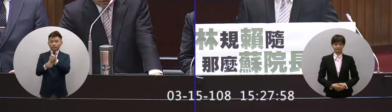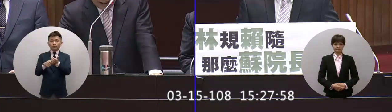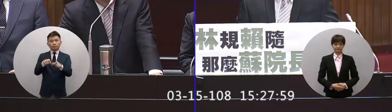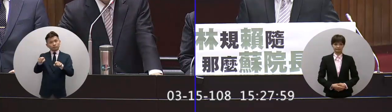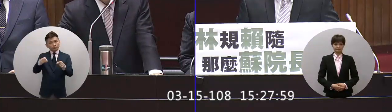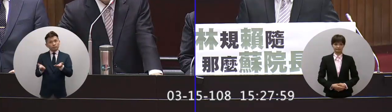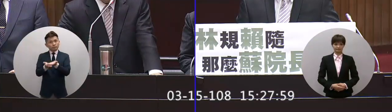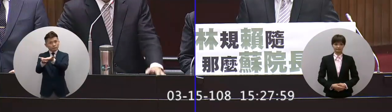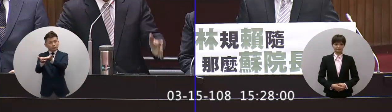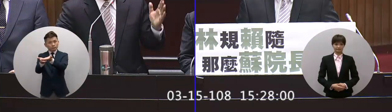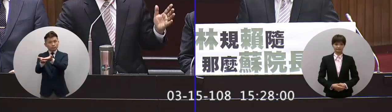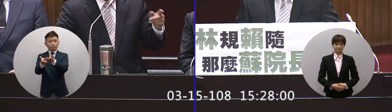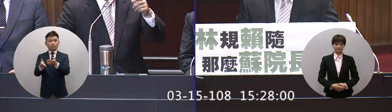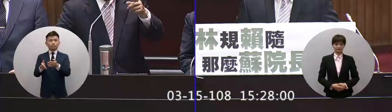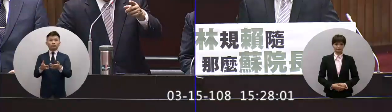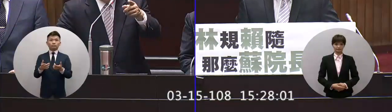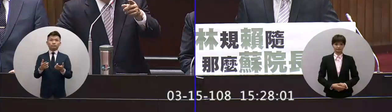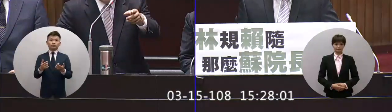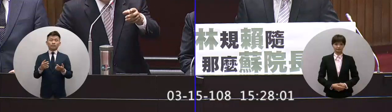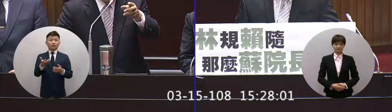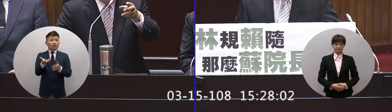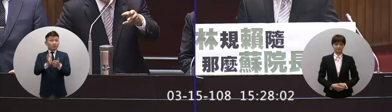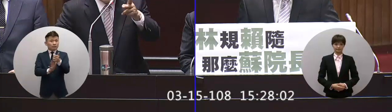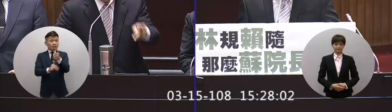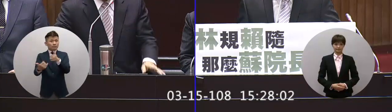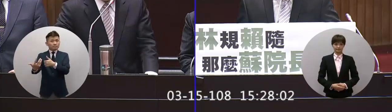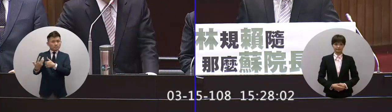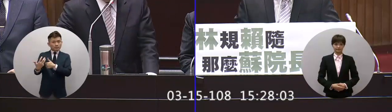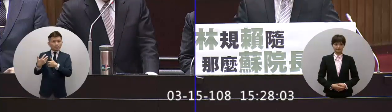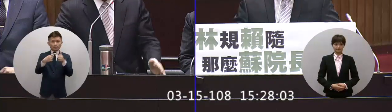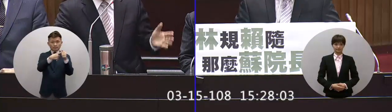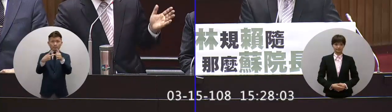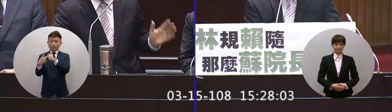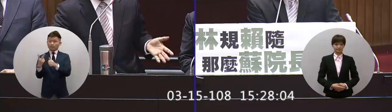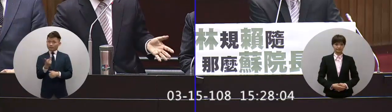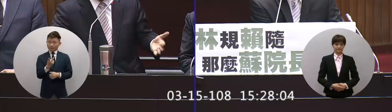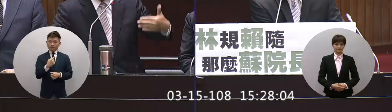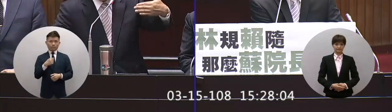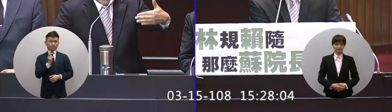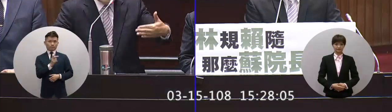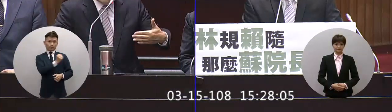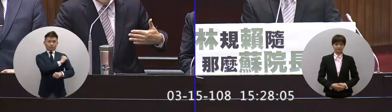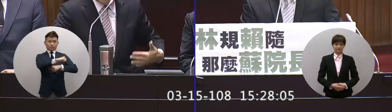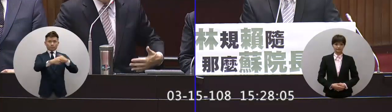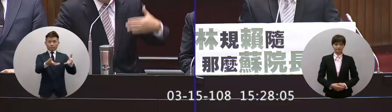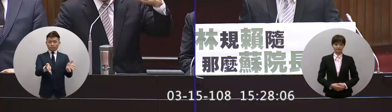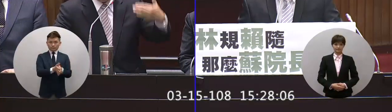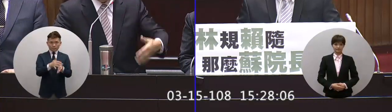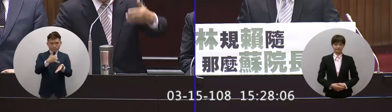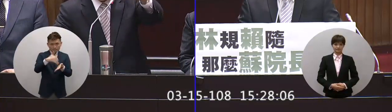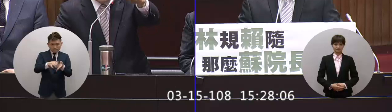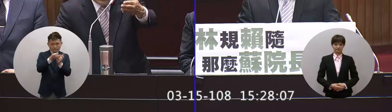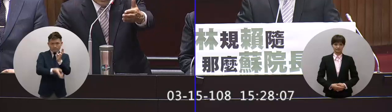是有态度有权利。所以刚才委员所问的这两个部分，我请劳动部详细精